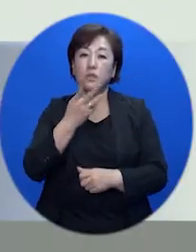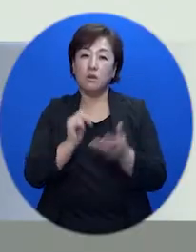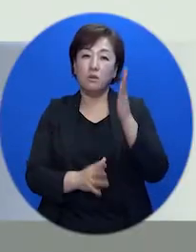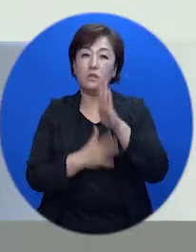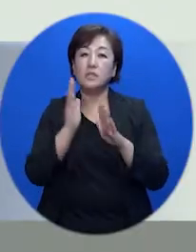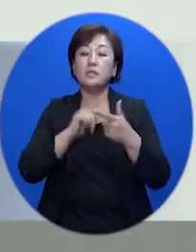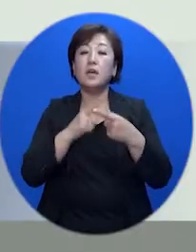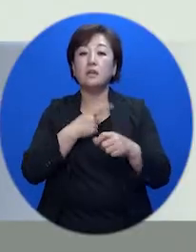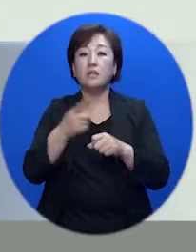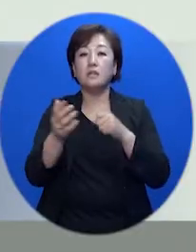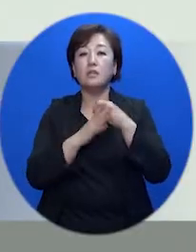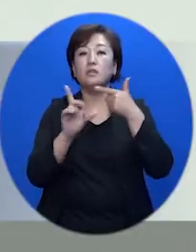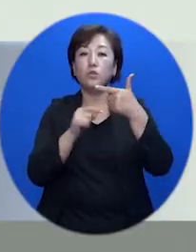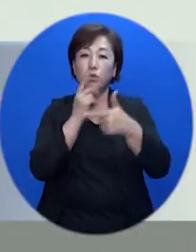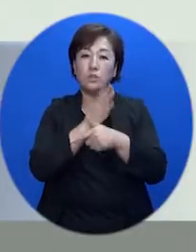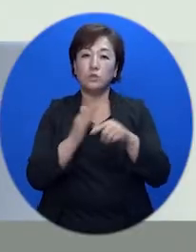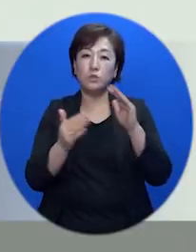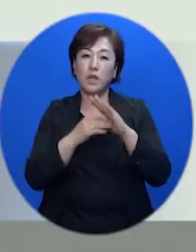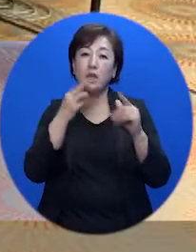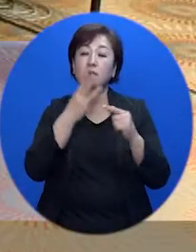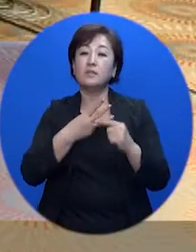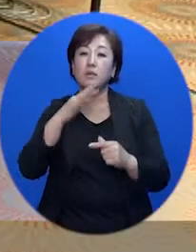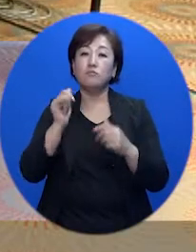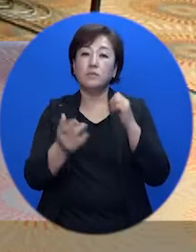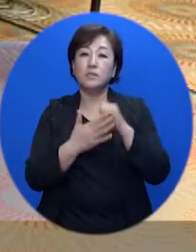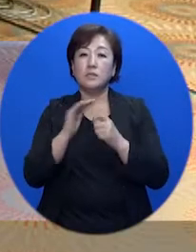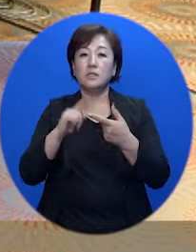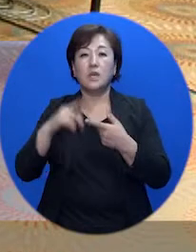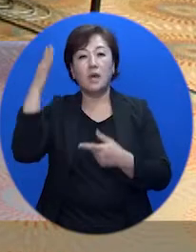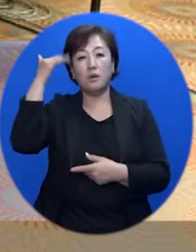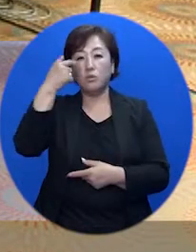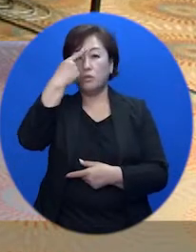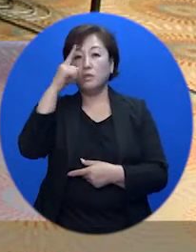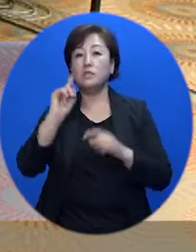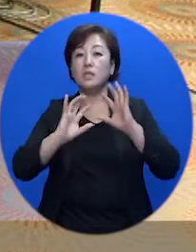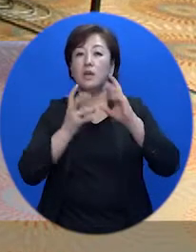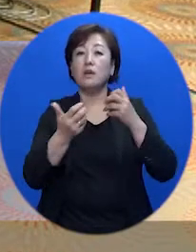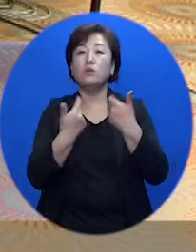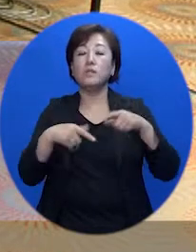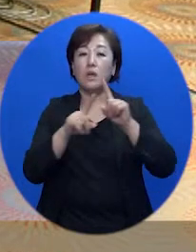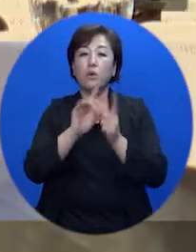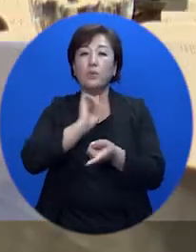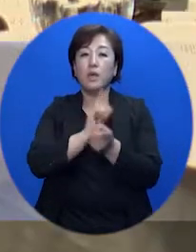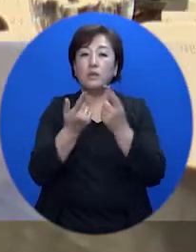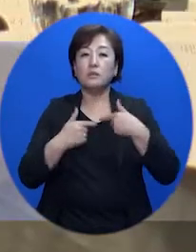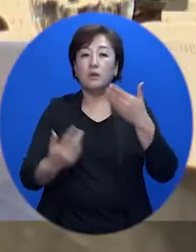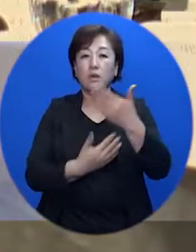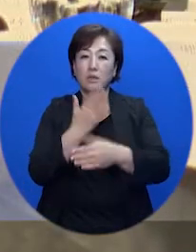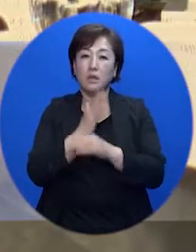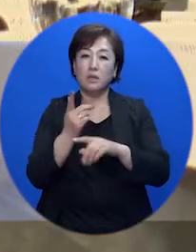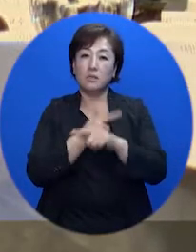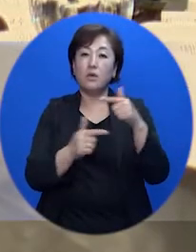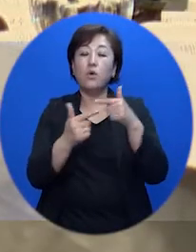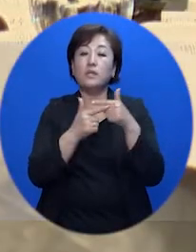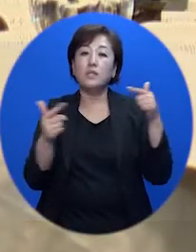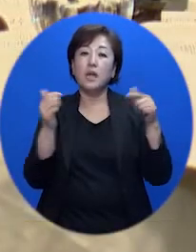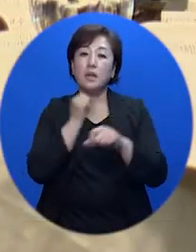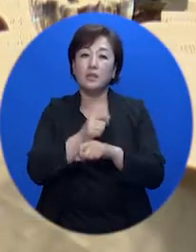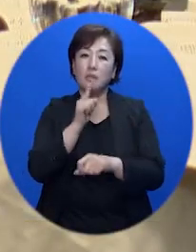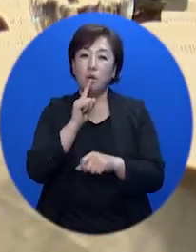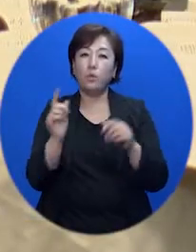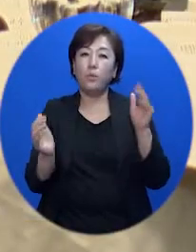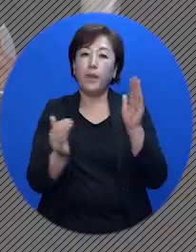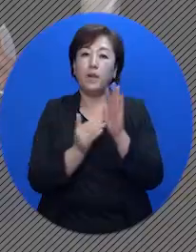내년 6월 울산에서 개최될 제3차 한러 지방협력 포럼을 통해 북방경제협력을 확대해 나가겠다라고